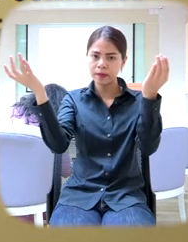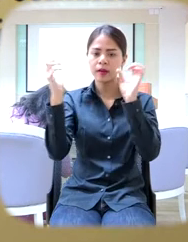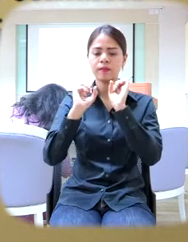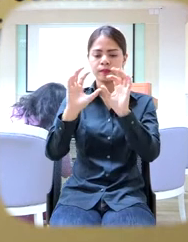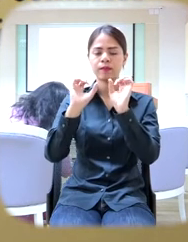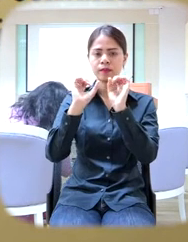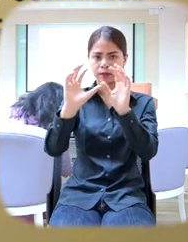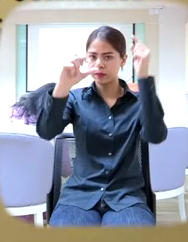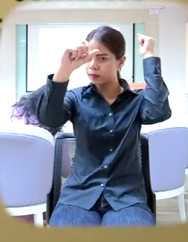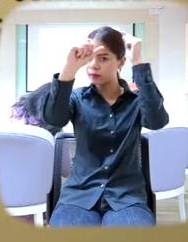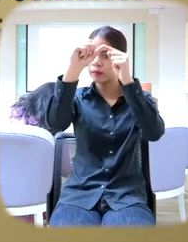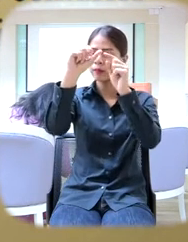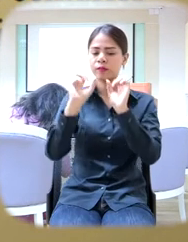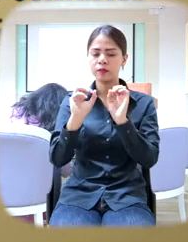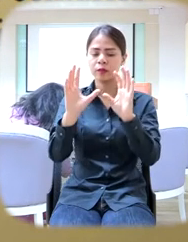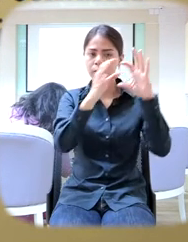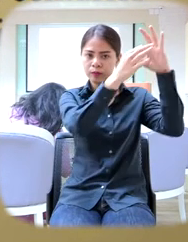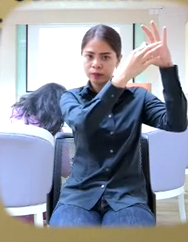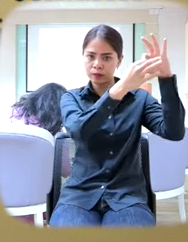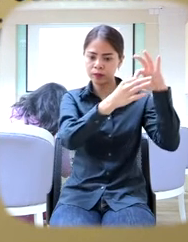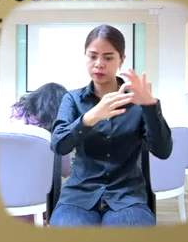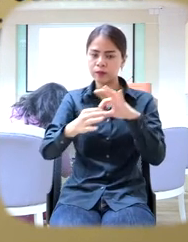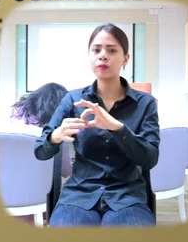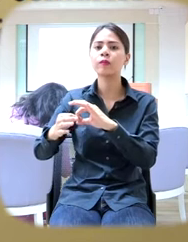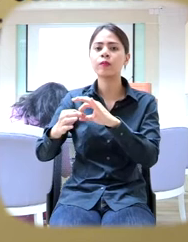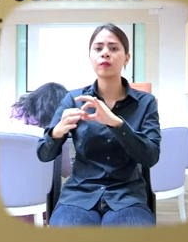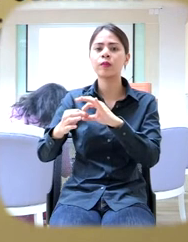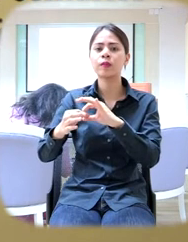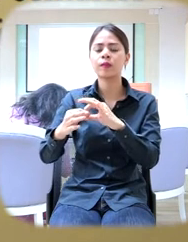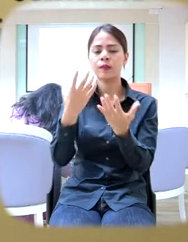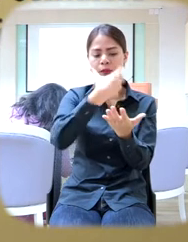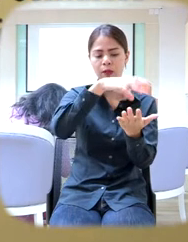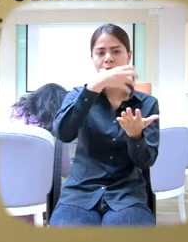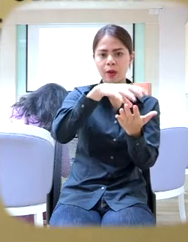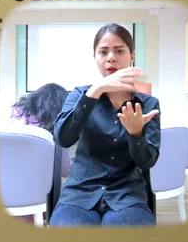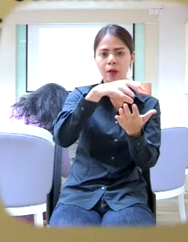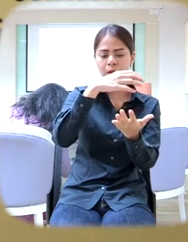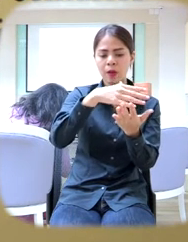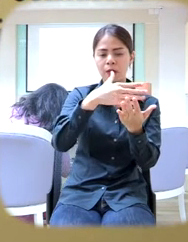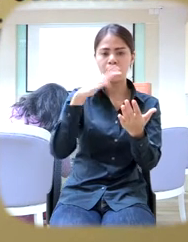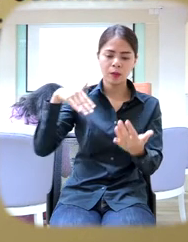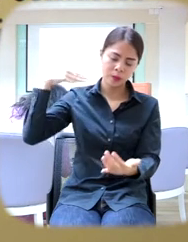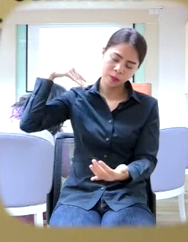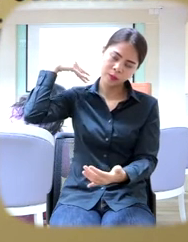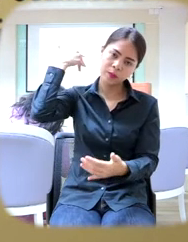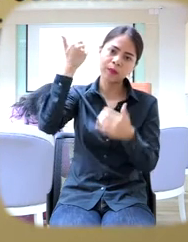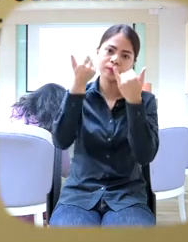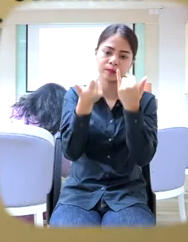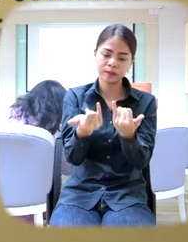ก็มีการสืบทอดกันในลักษณะอย่างนี้ก่อนที่จะมีการนำมาจดบันทึกเป็นลายลักษณ์อักษรด้วยน